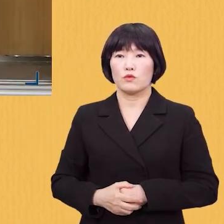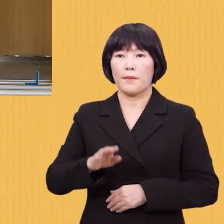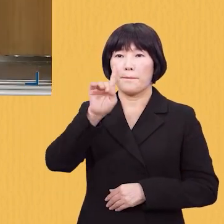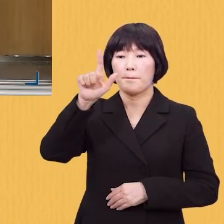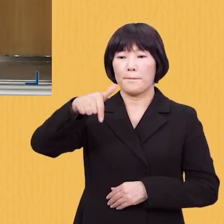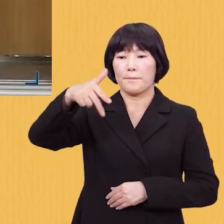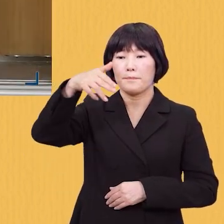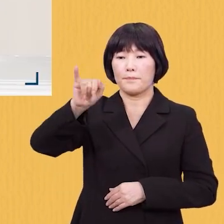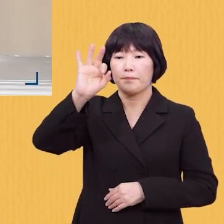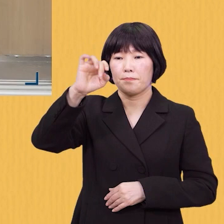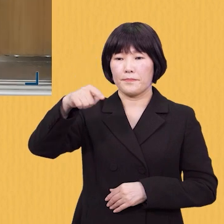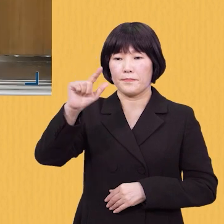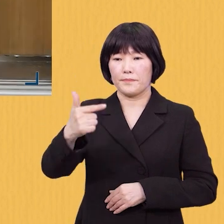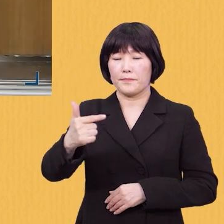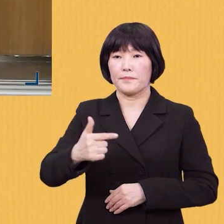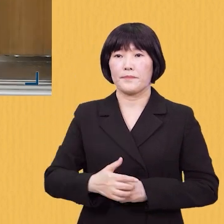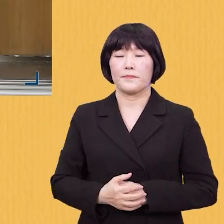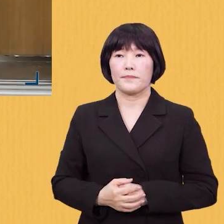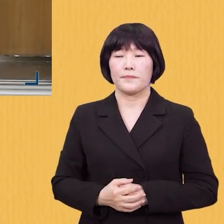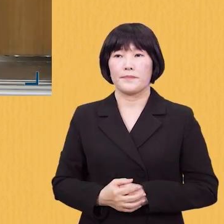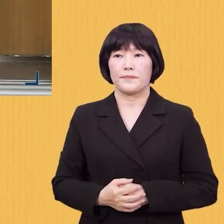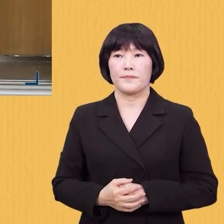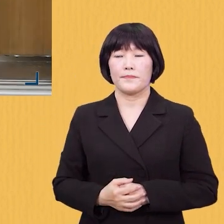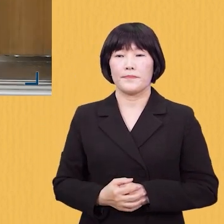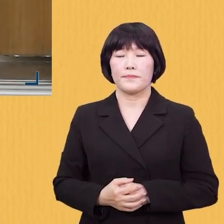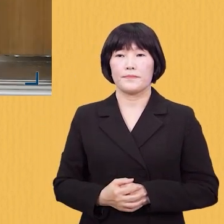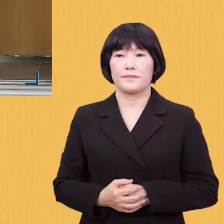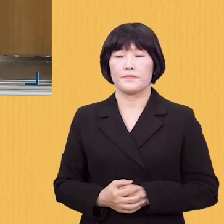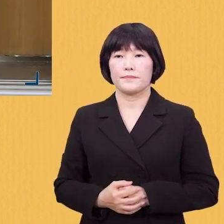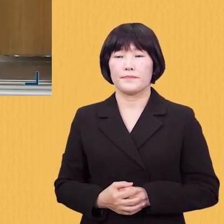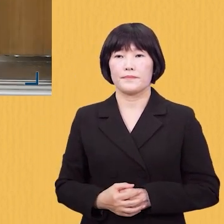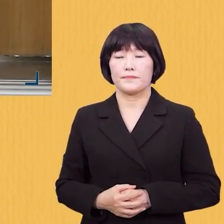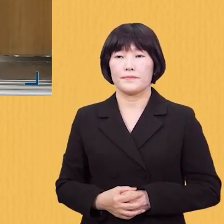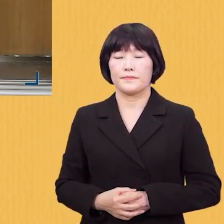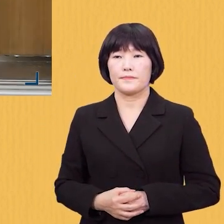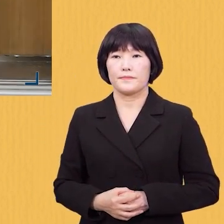충청남도 남부 장애인 종합복지관 박지원님,